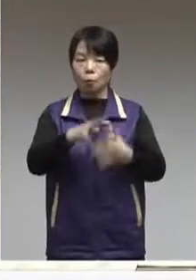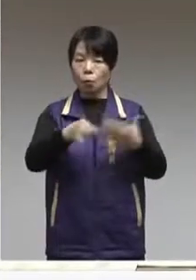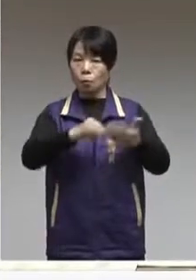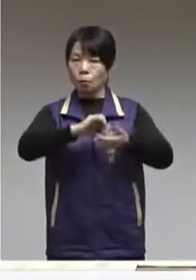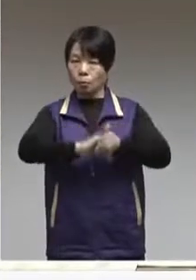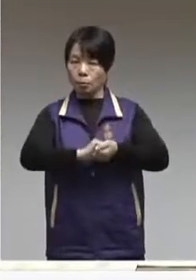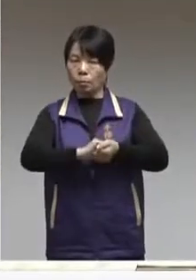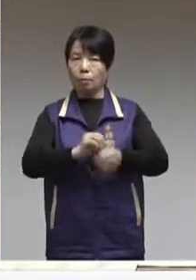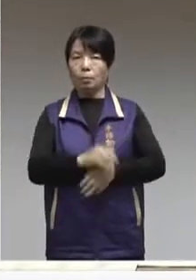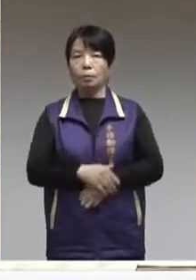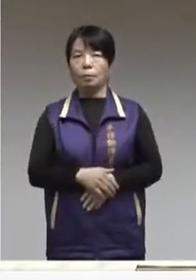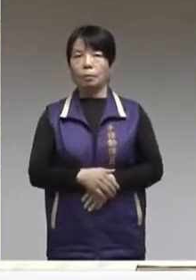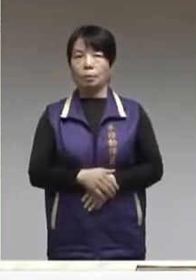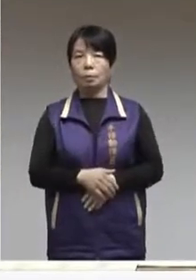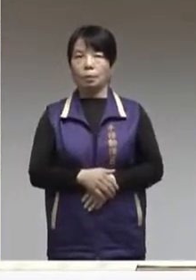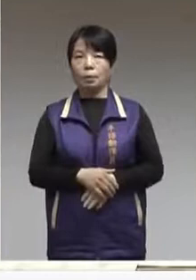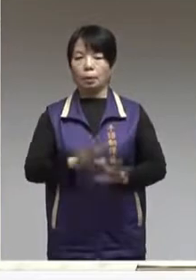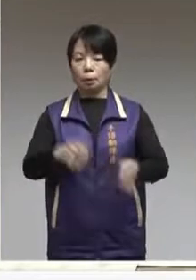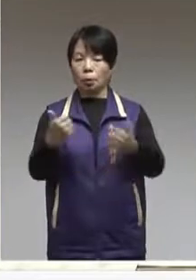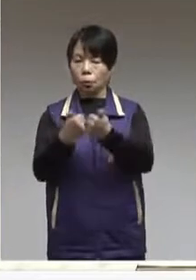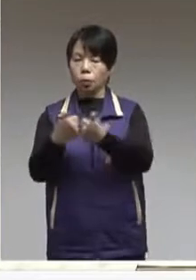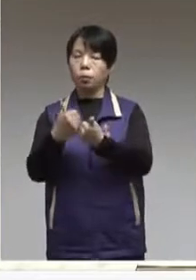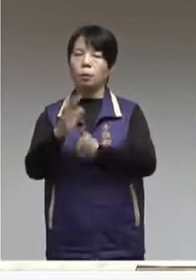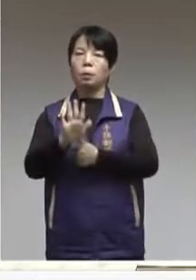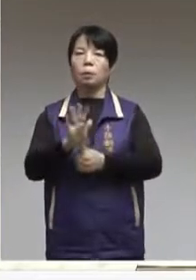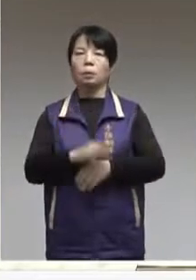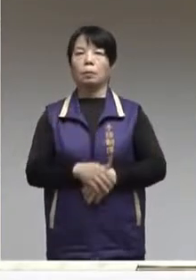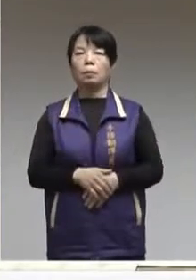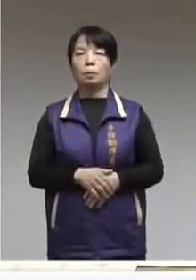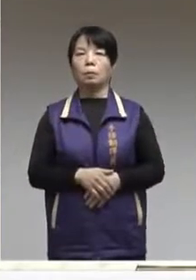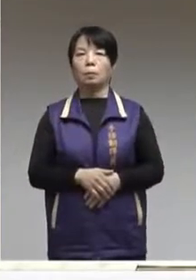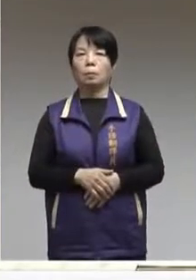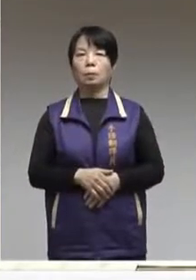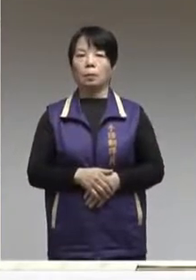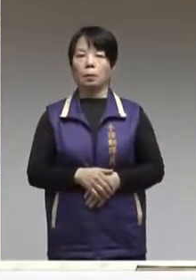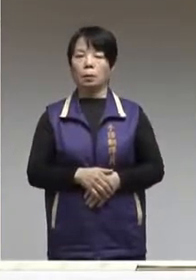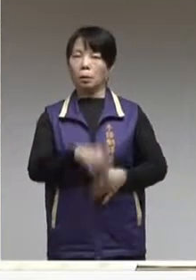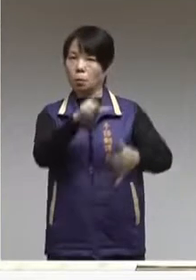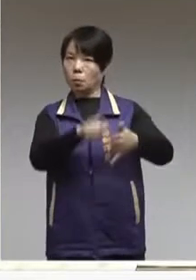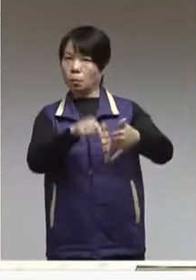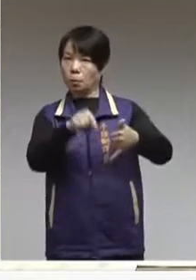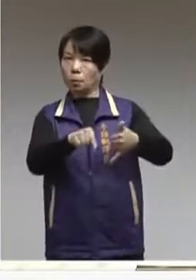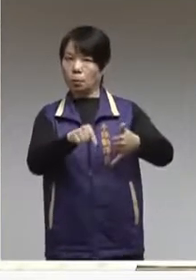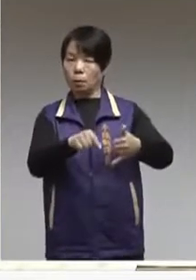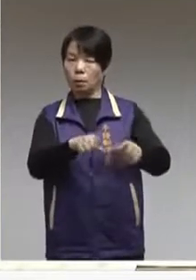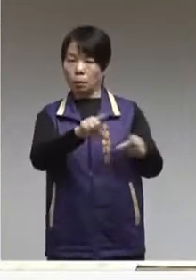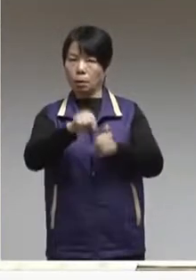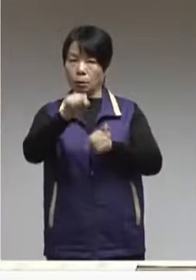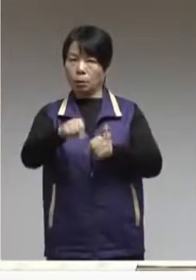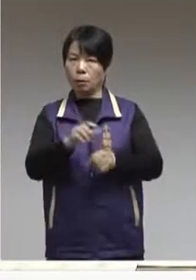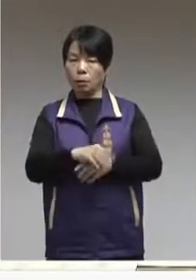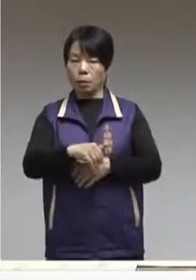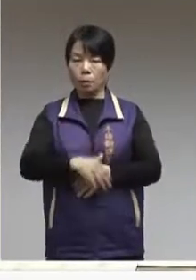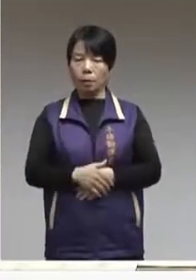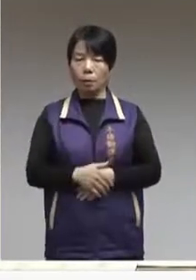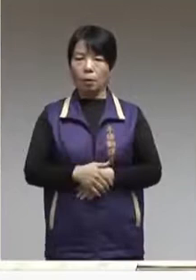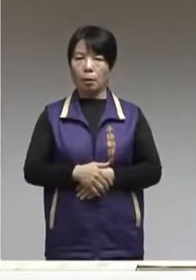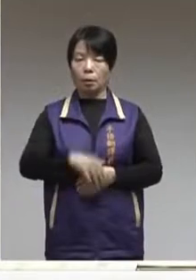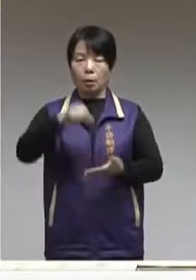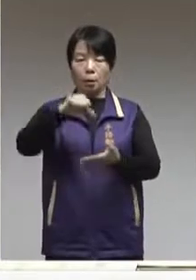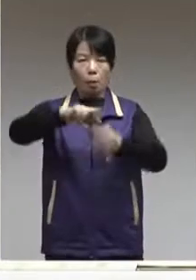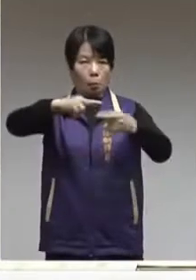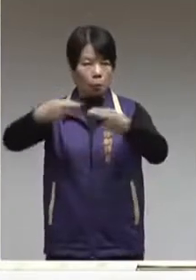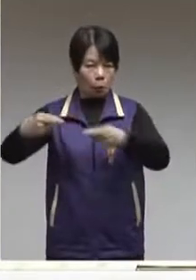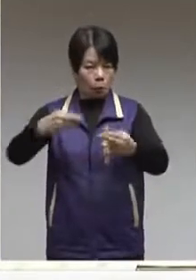定，好、哦，这个还有这个会议，好、哦，那他我们会根据RNA 的这个定序，好、哦，我们再来比